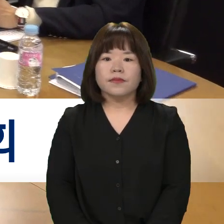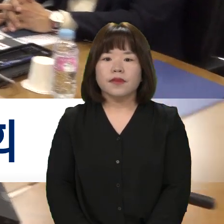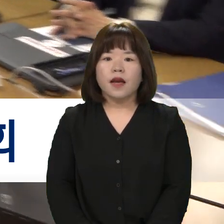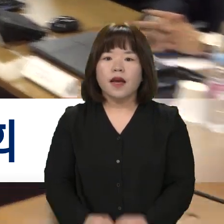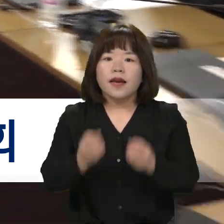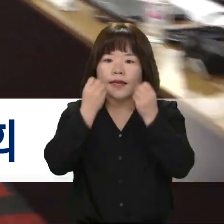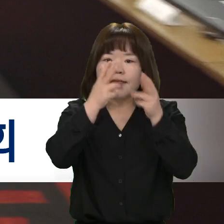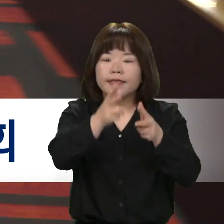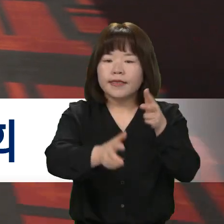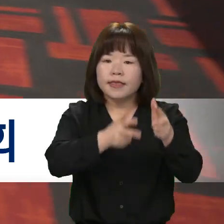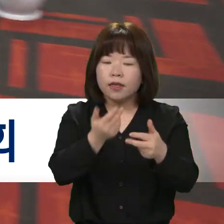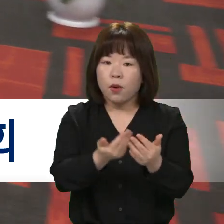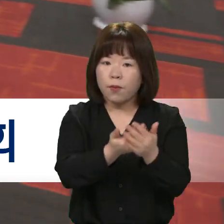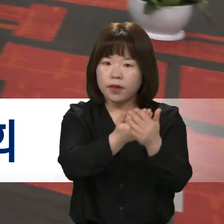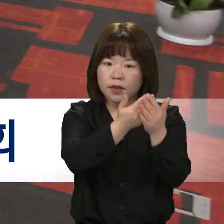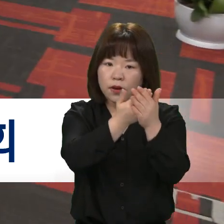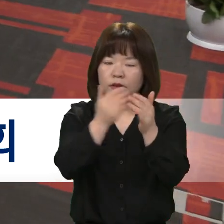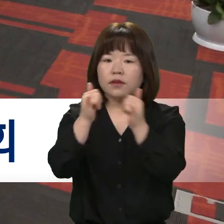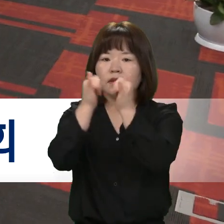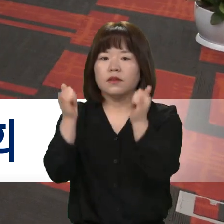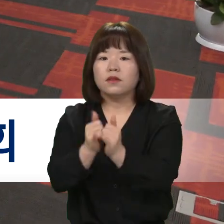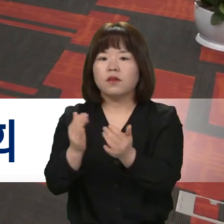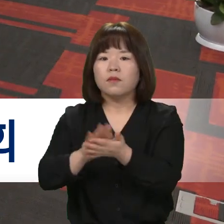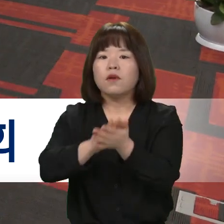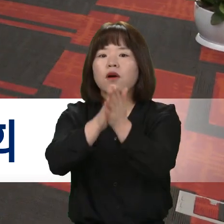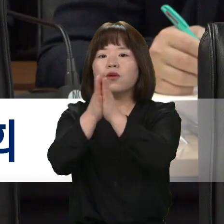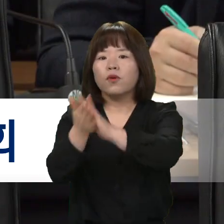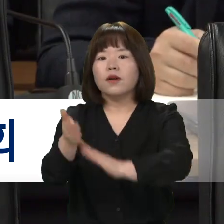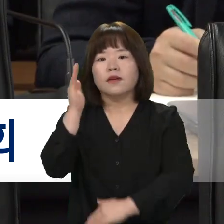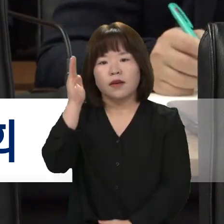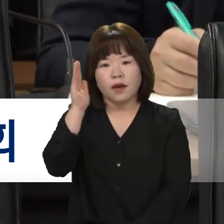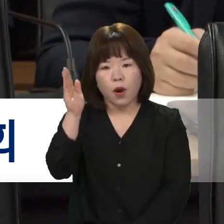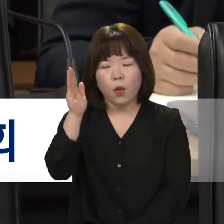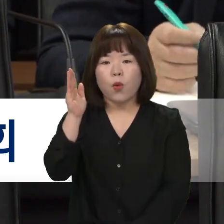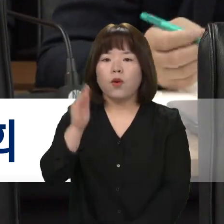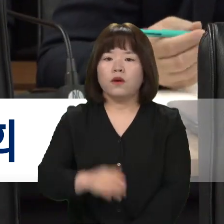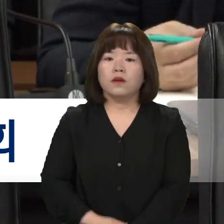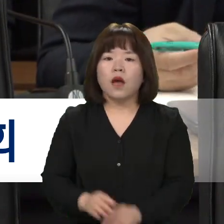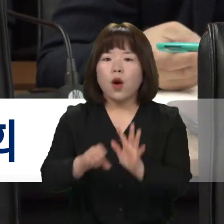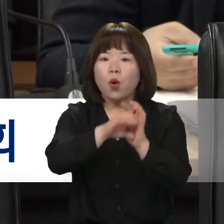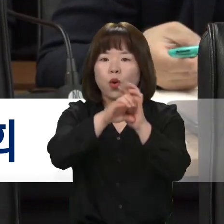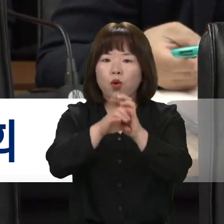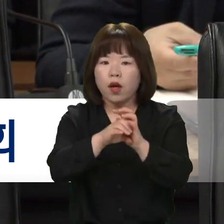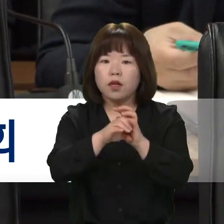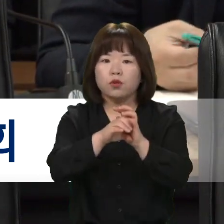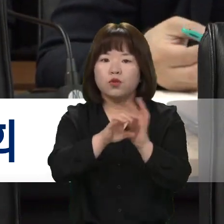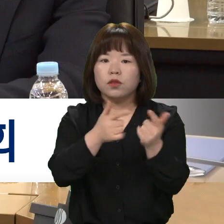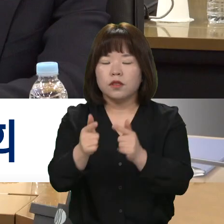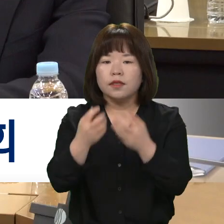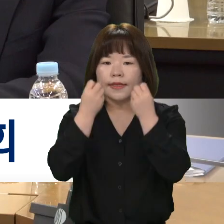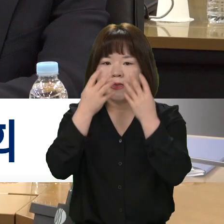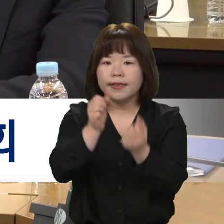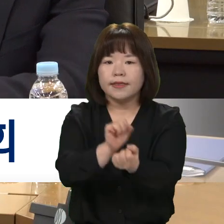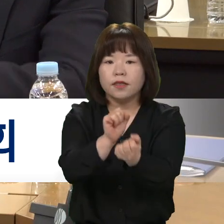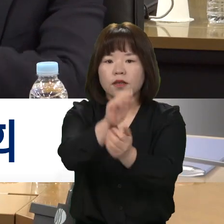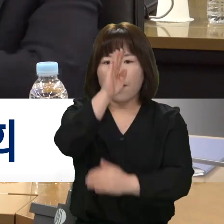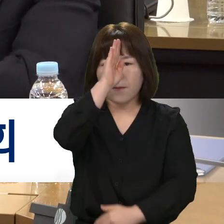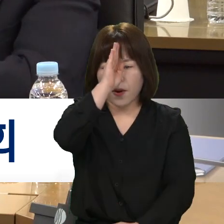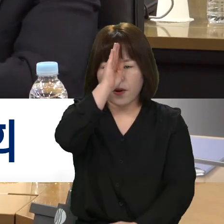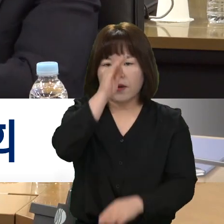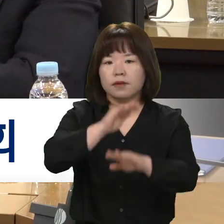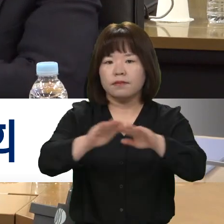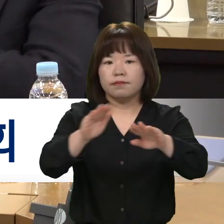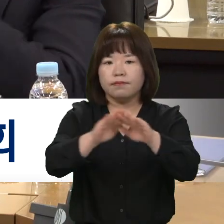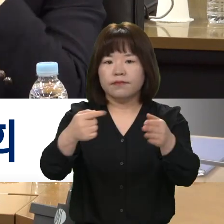참석자들은 여러 신산업에 비약적 발전과 사회적 변화를 언급하면서 코로나19 팬데믹 등 신종 전염병의